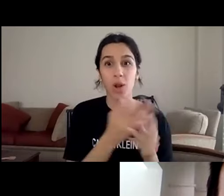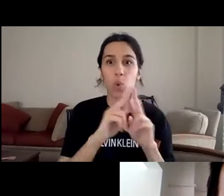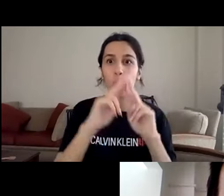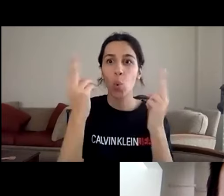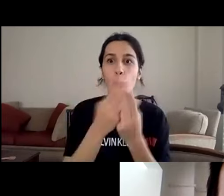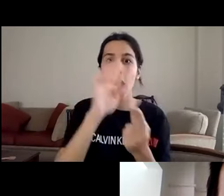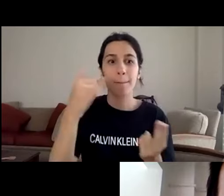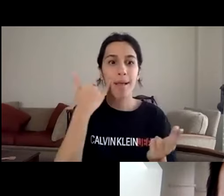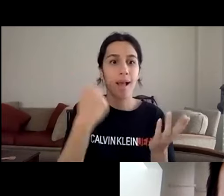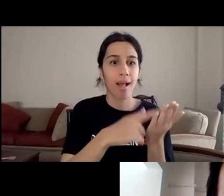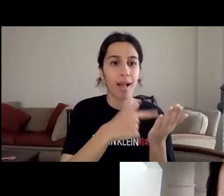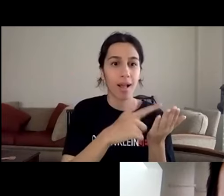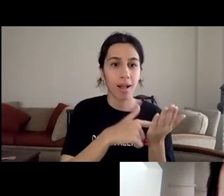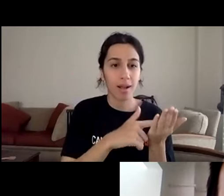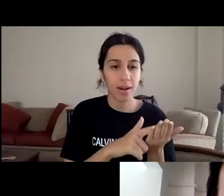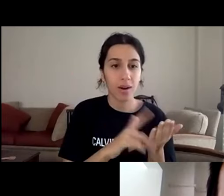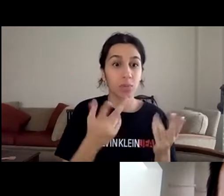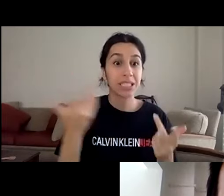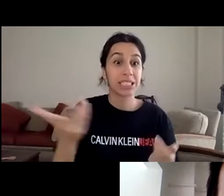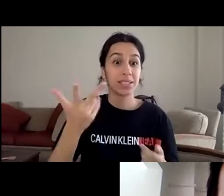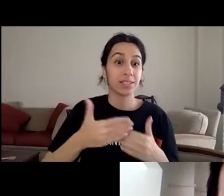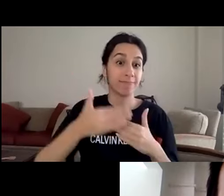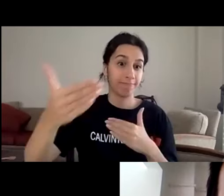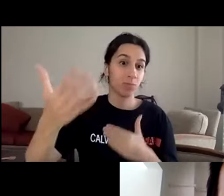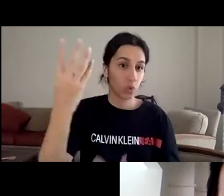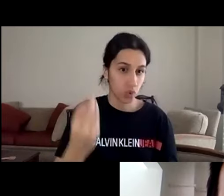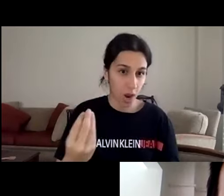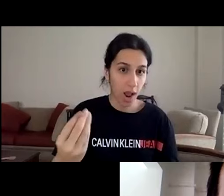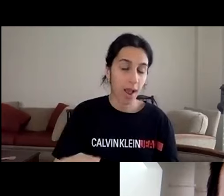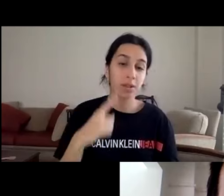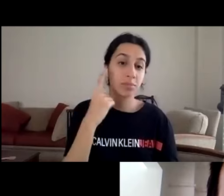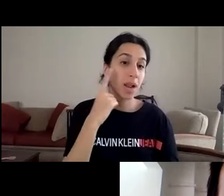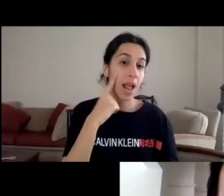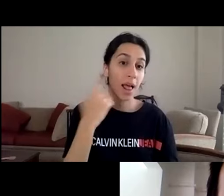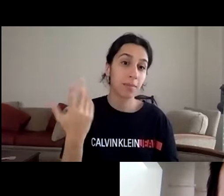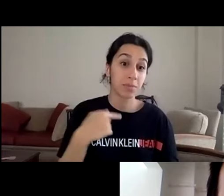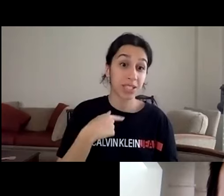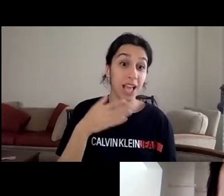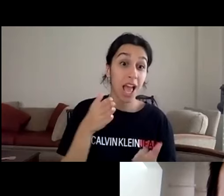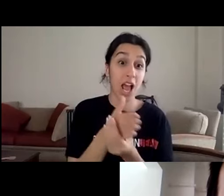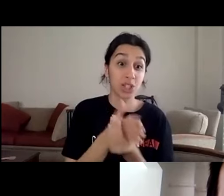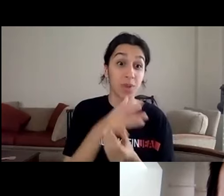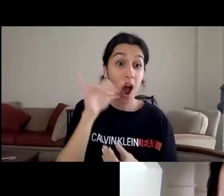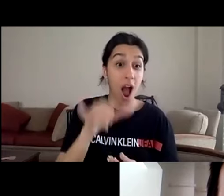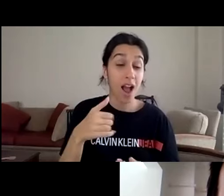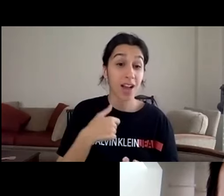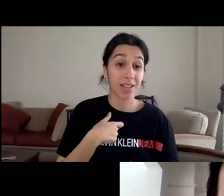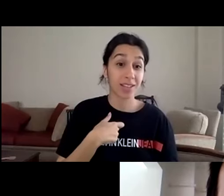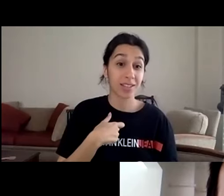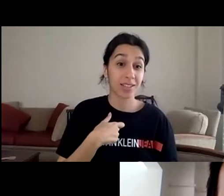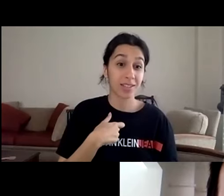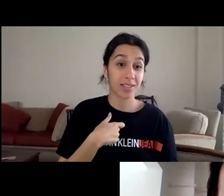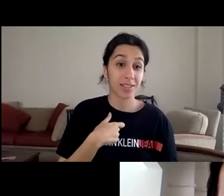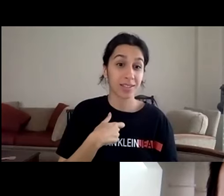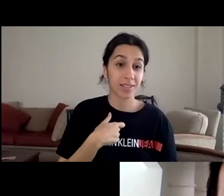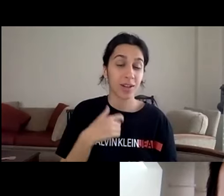geldi ve bundan sonra da hızla devam edecek. Bakalım biz erişilebilirlik hakkımızı savunmak için